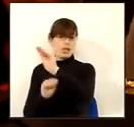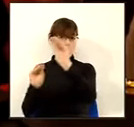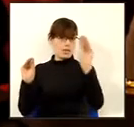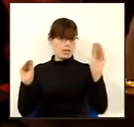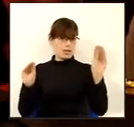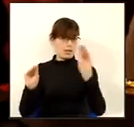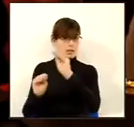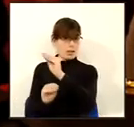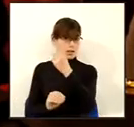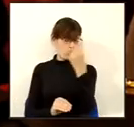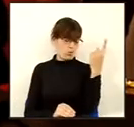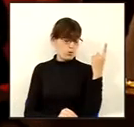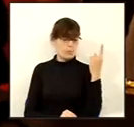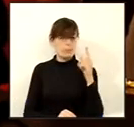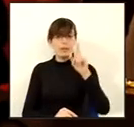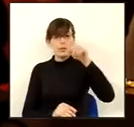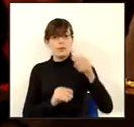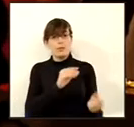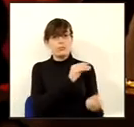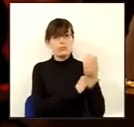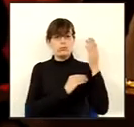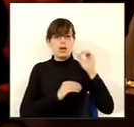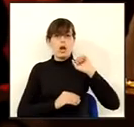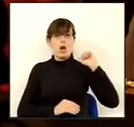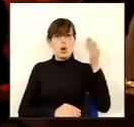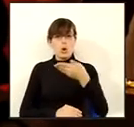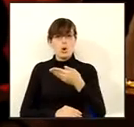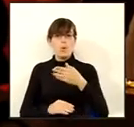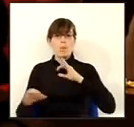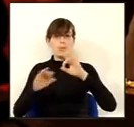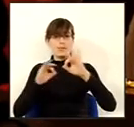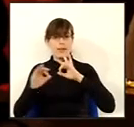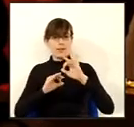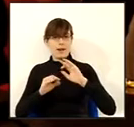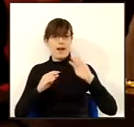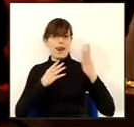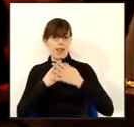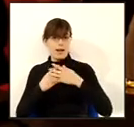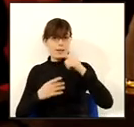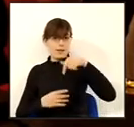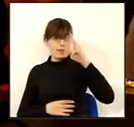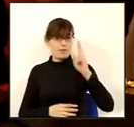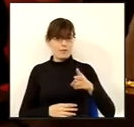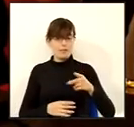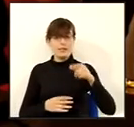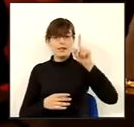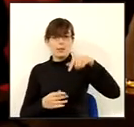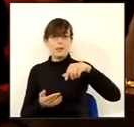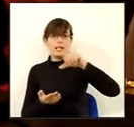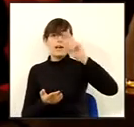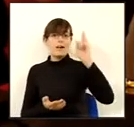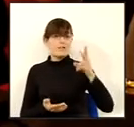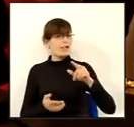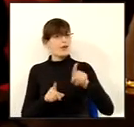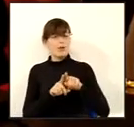a la nostra comarca, sent un dels fundadors del grup teatral, com s'ha dit aquí, la Gàbia, convertint la delegació de Vic en un centre